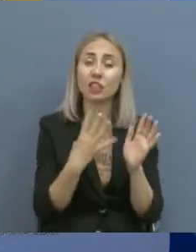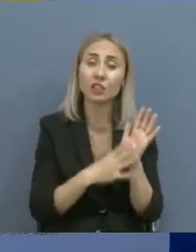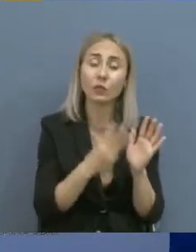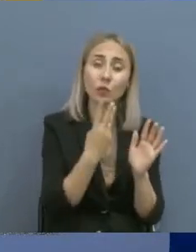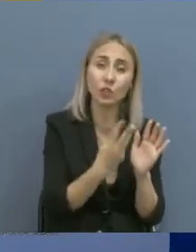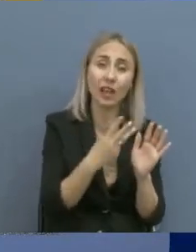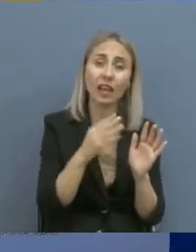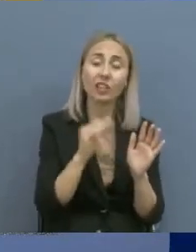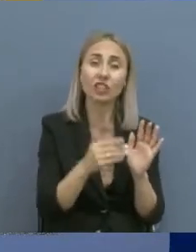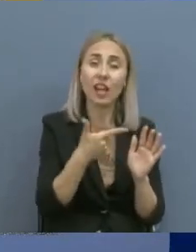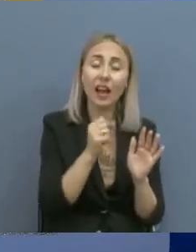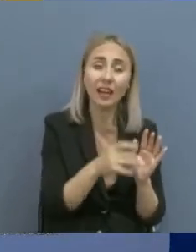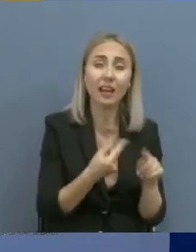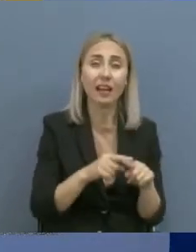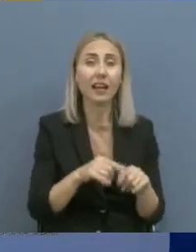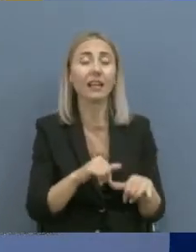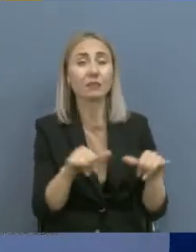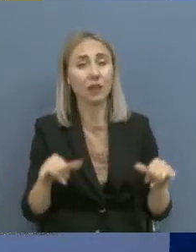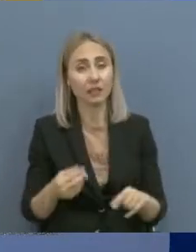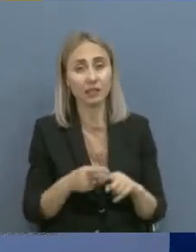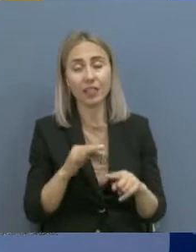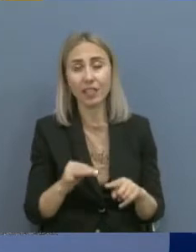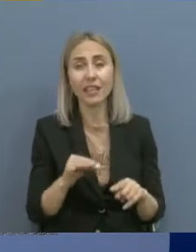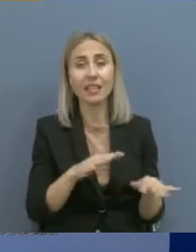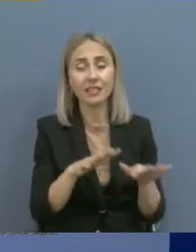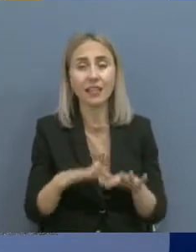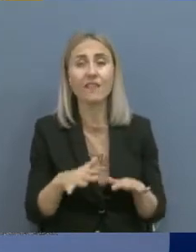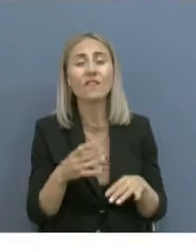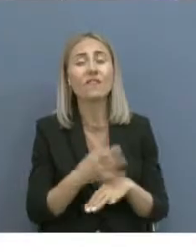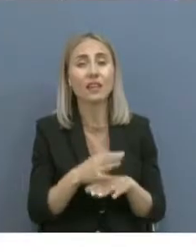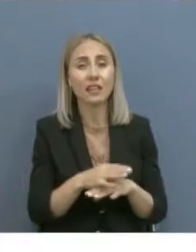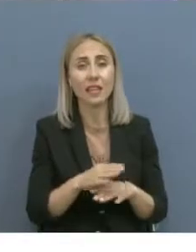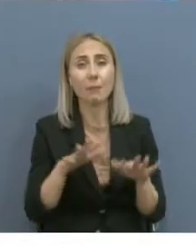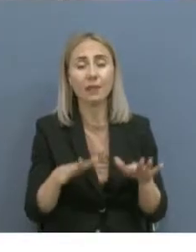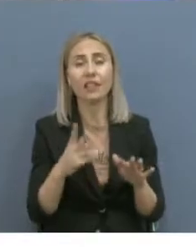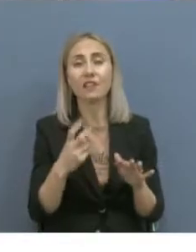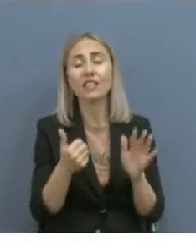емес шегіртке 266 мың гектар жерді жайпауы мүмкін.